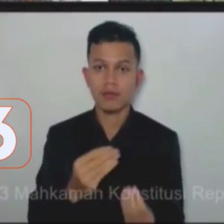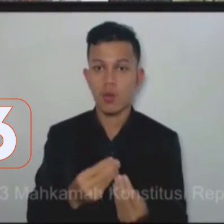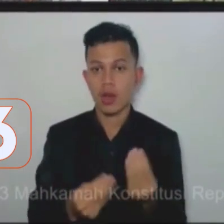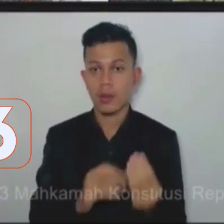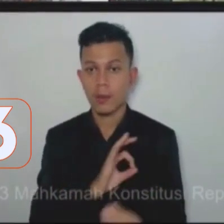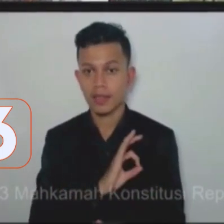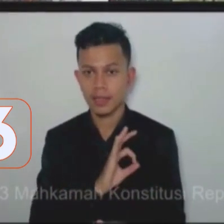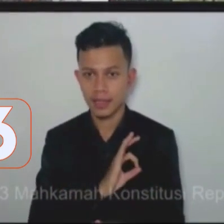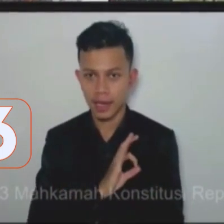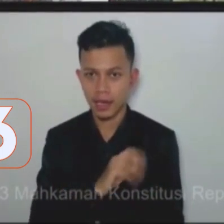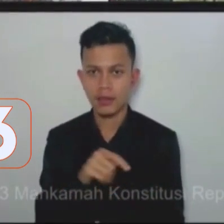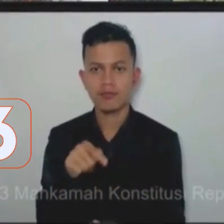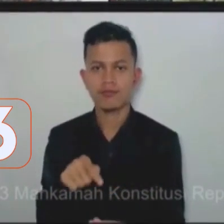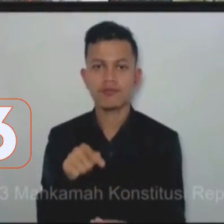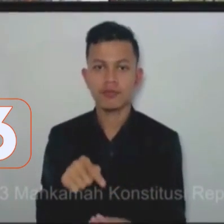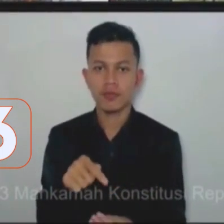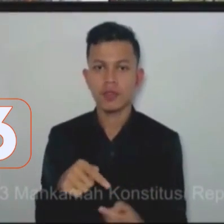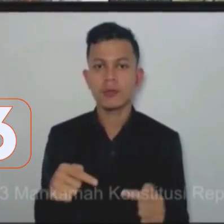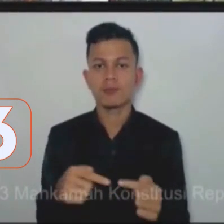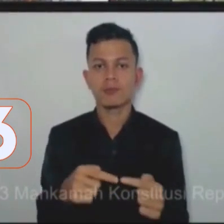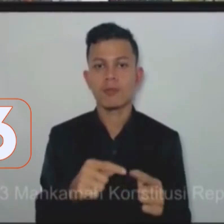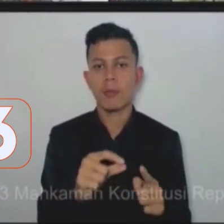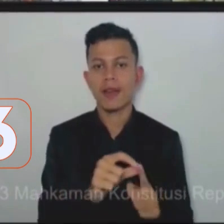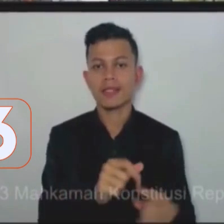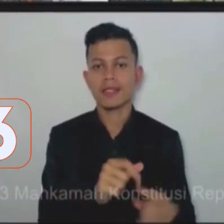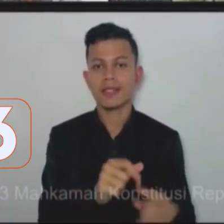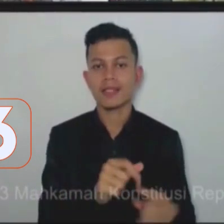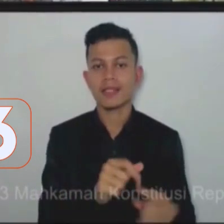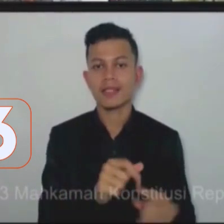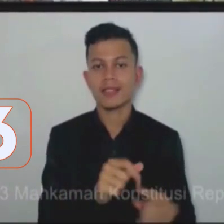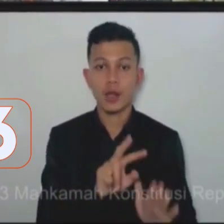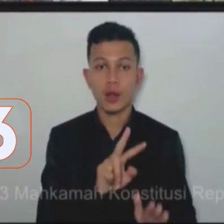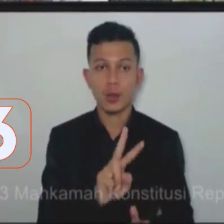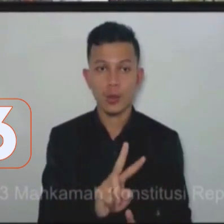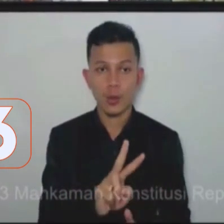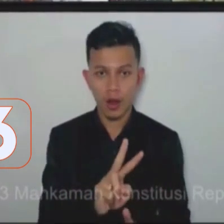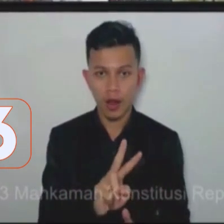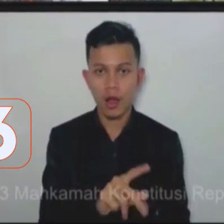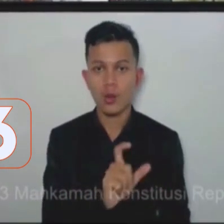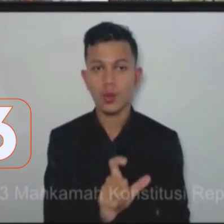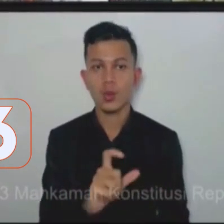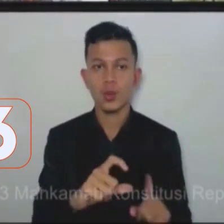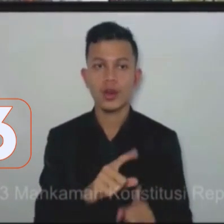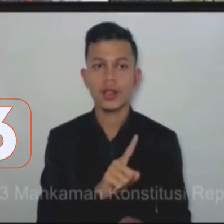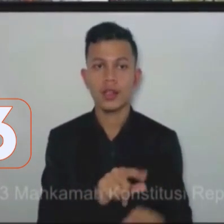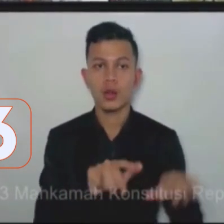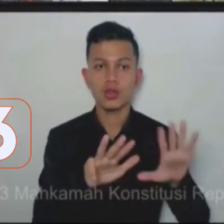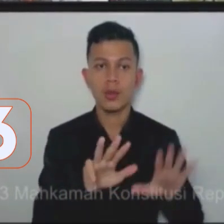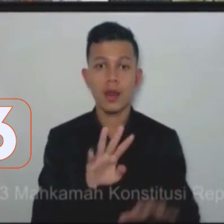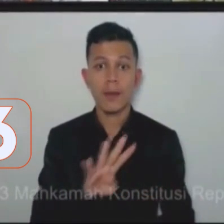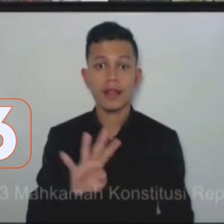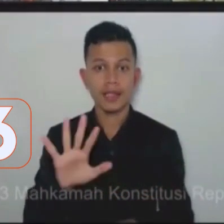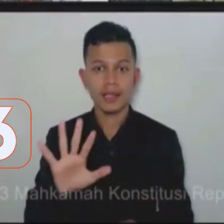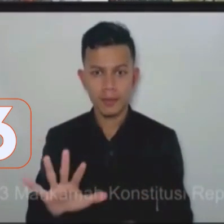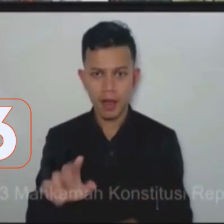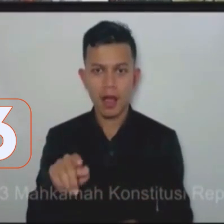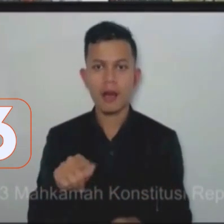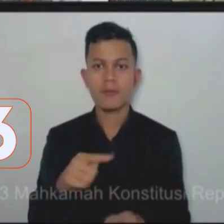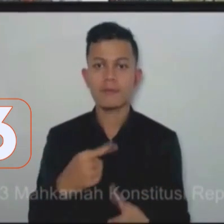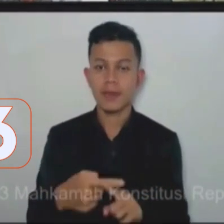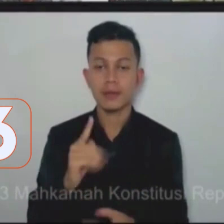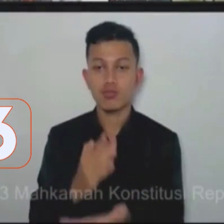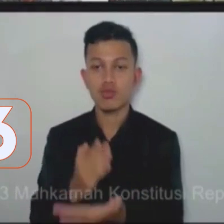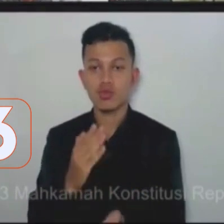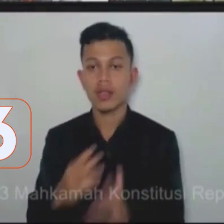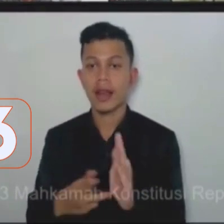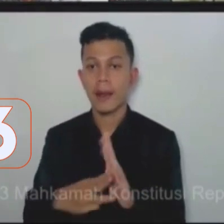presiden, original intent terhadap pasal 6 ayat 2 Undang-Undang Dasar 1945 serta putusan-putusan